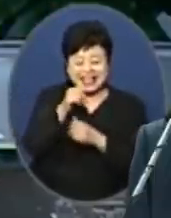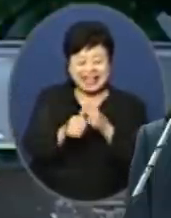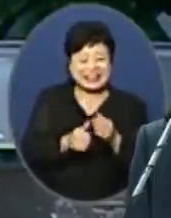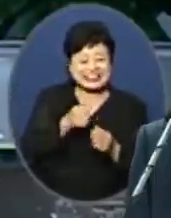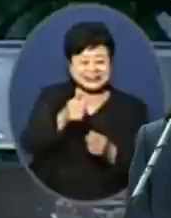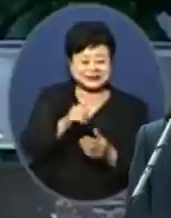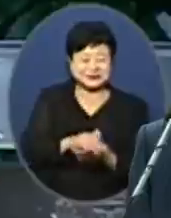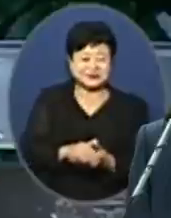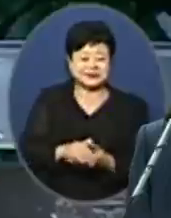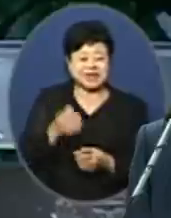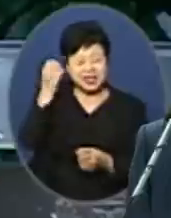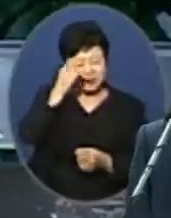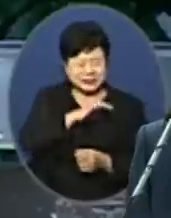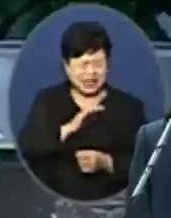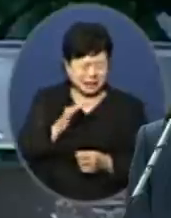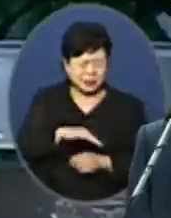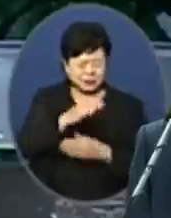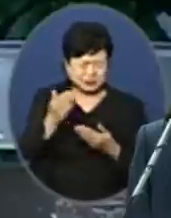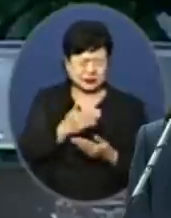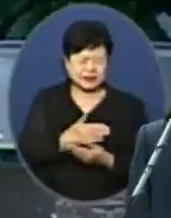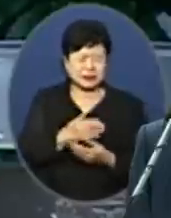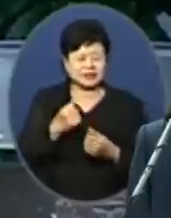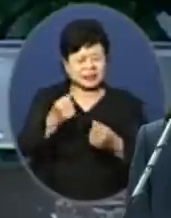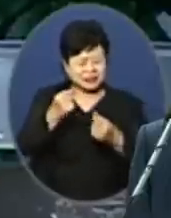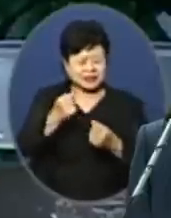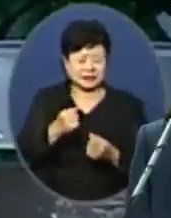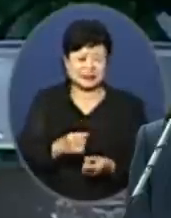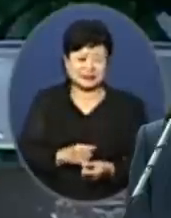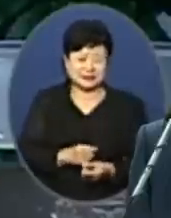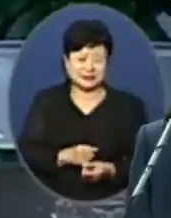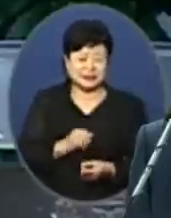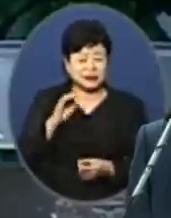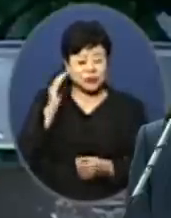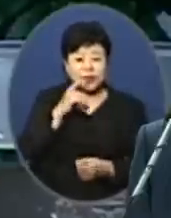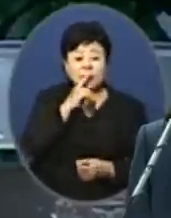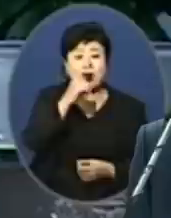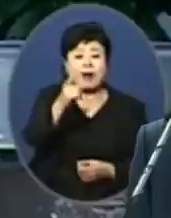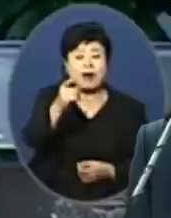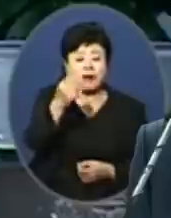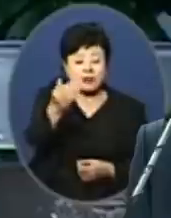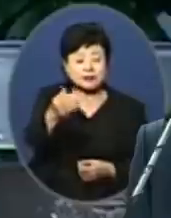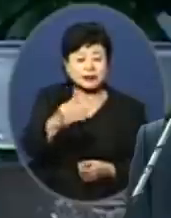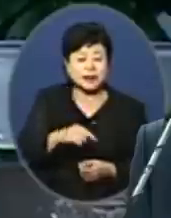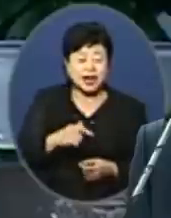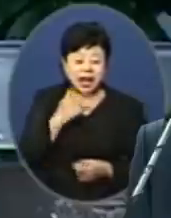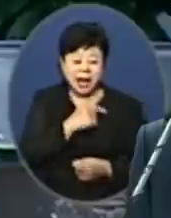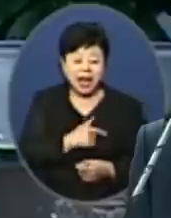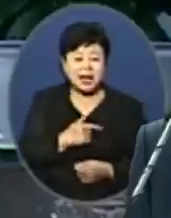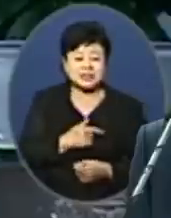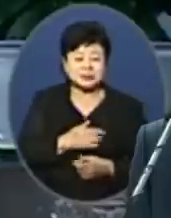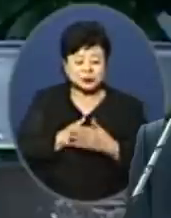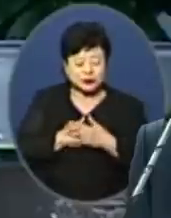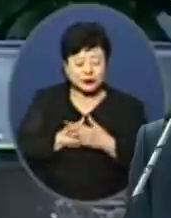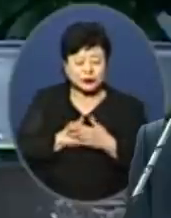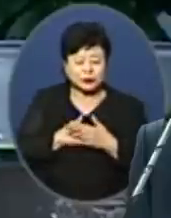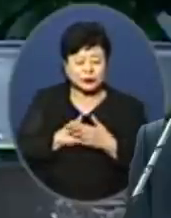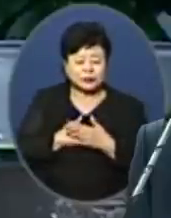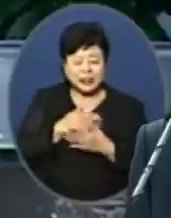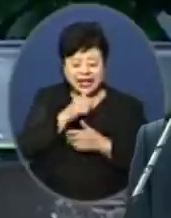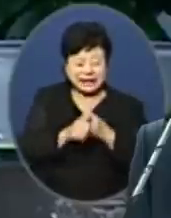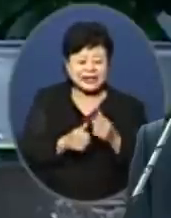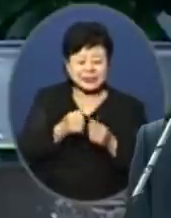하나님 내 영혼이 잘됨같이 내가 범사에 잘되고 강건하게 됩니다고 여러분 가슴에 손을 얹고 두들기면서